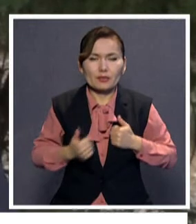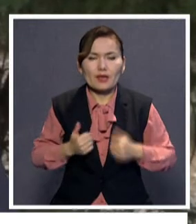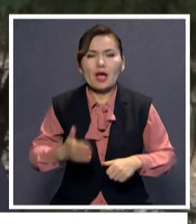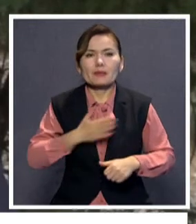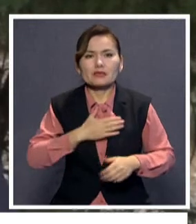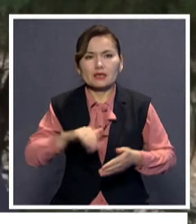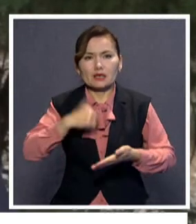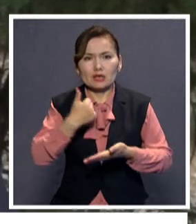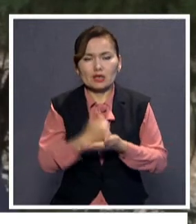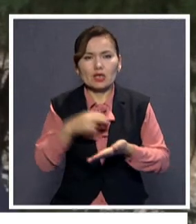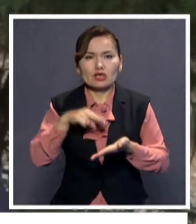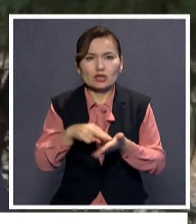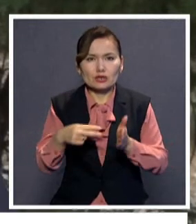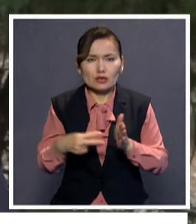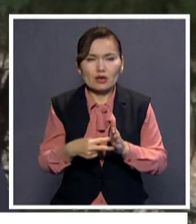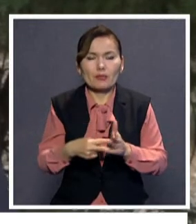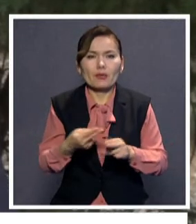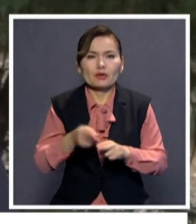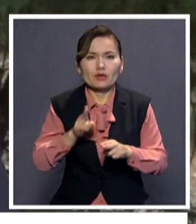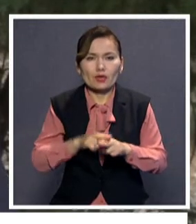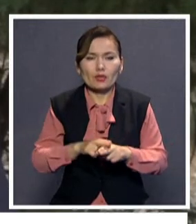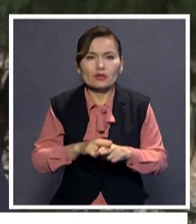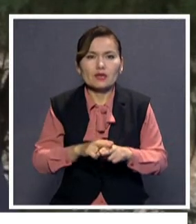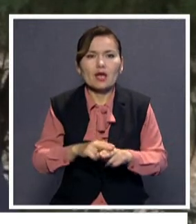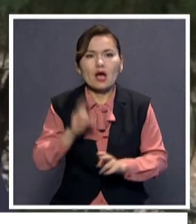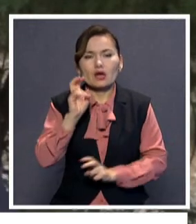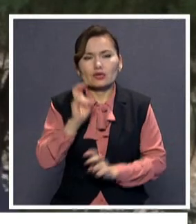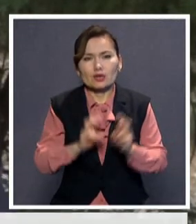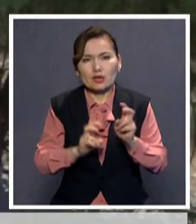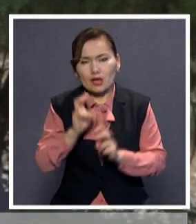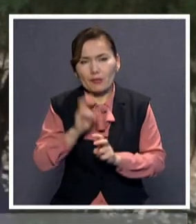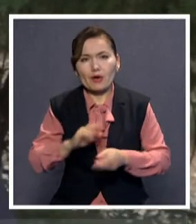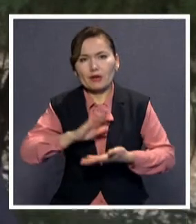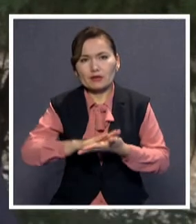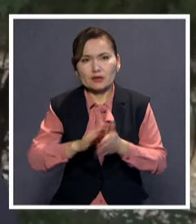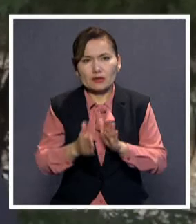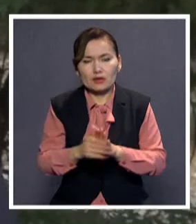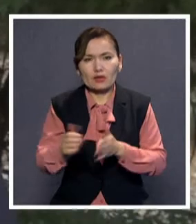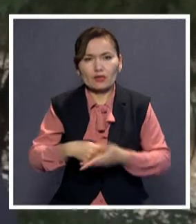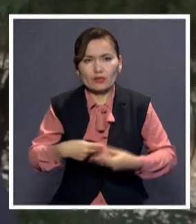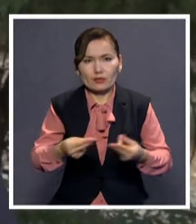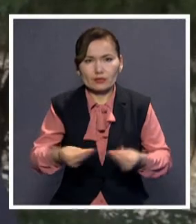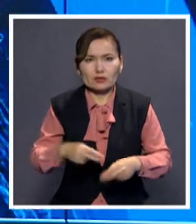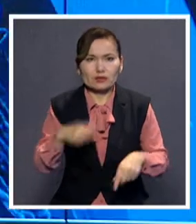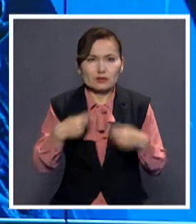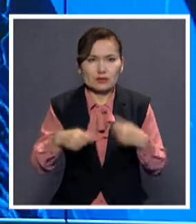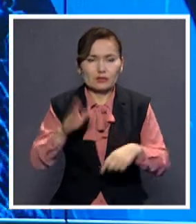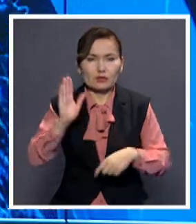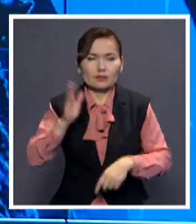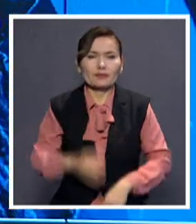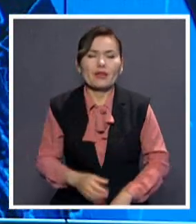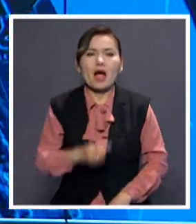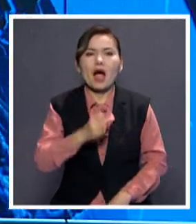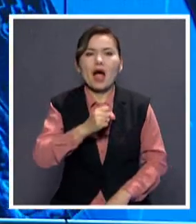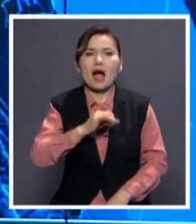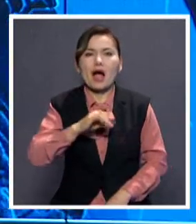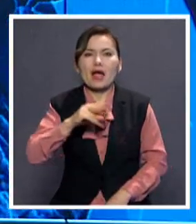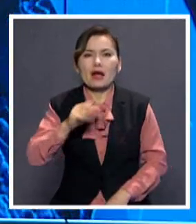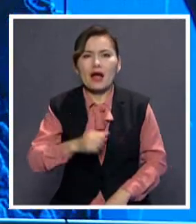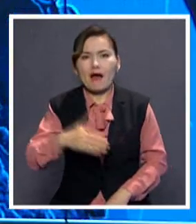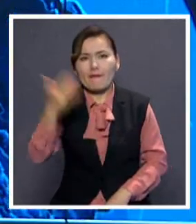жоспарымыз шаруа мен өңдеушілердің арасын жақындату. Соның есебінен шаруа табысын көбейту. Айка